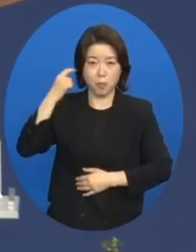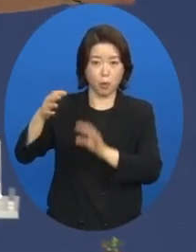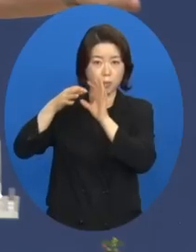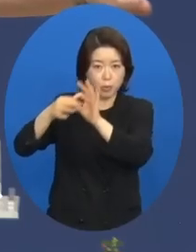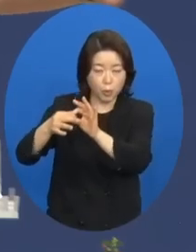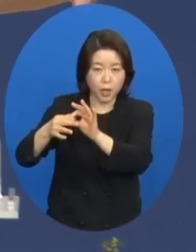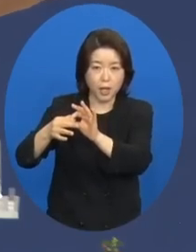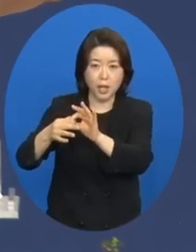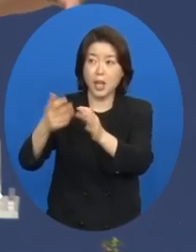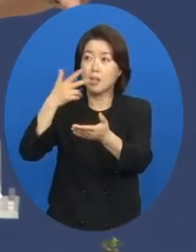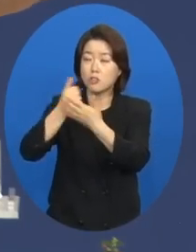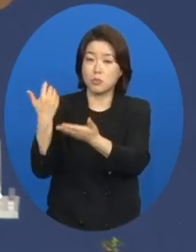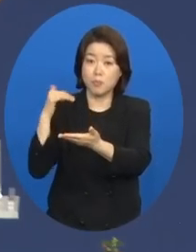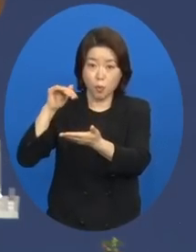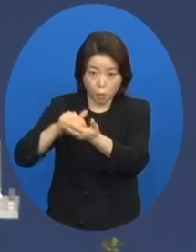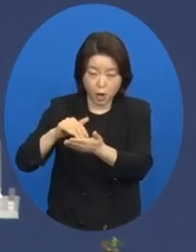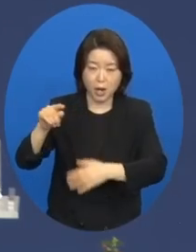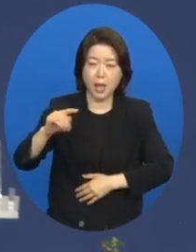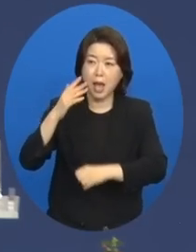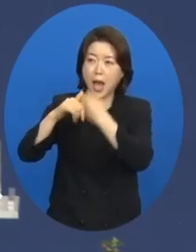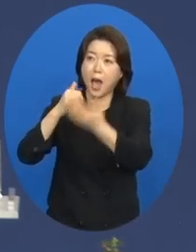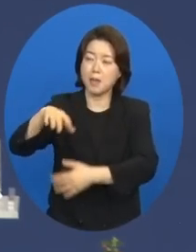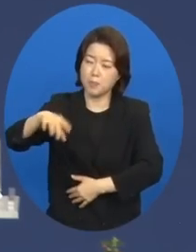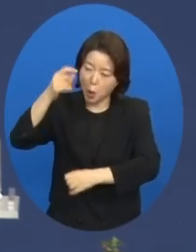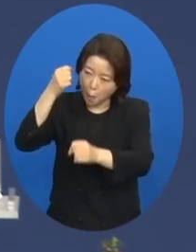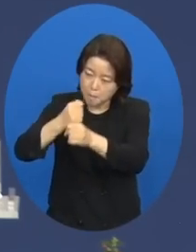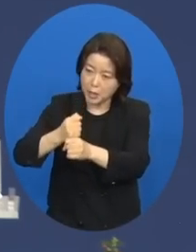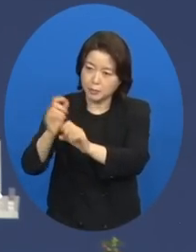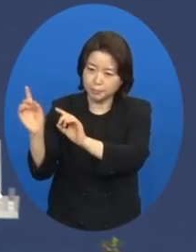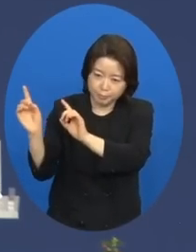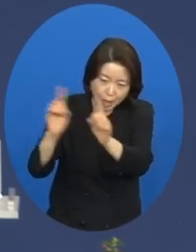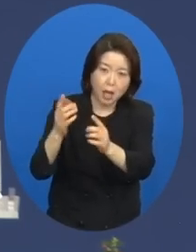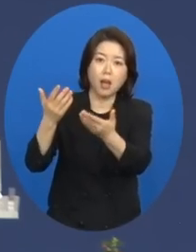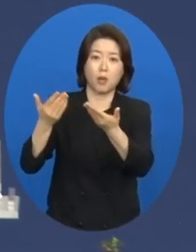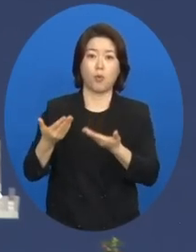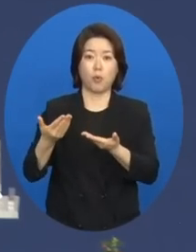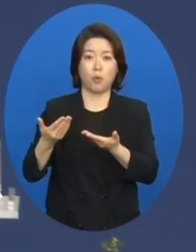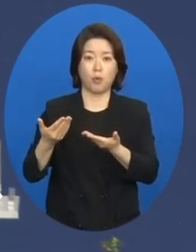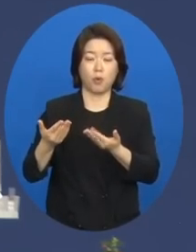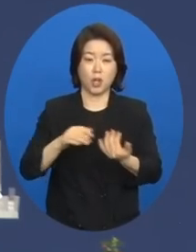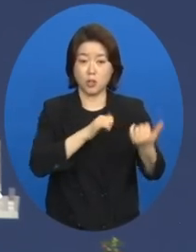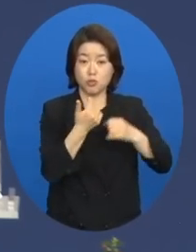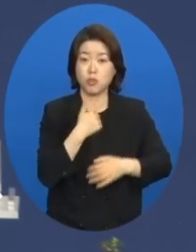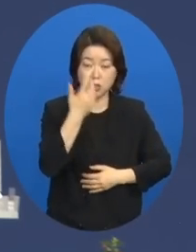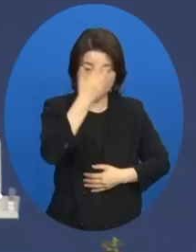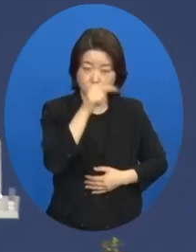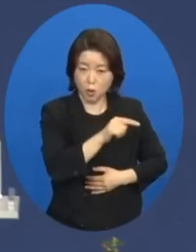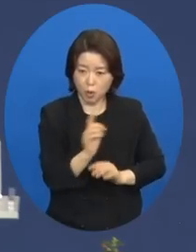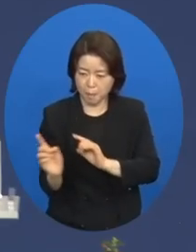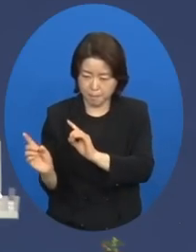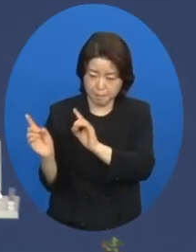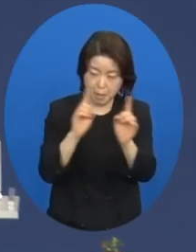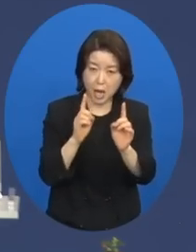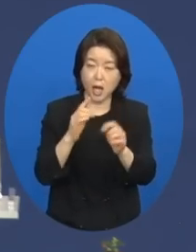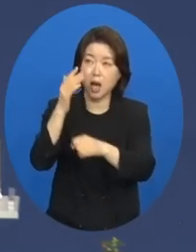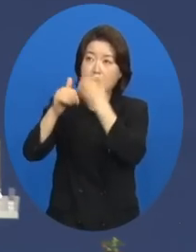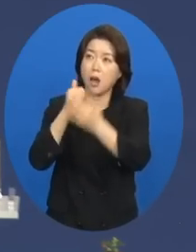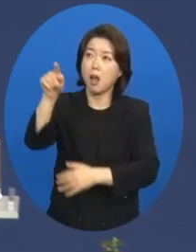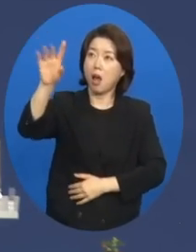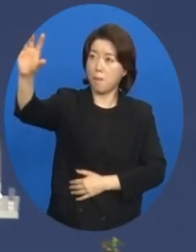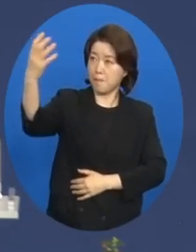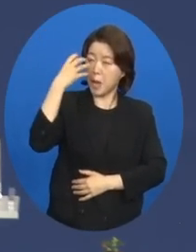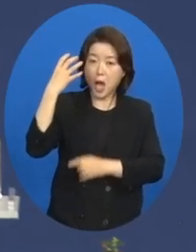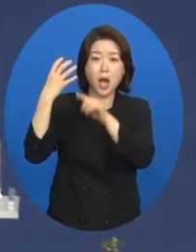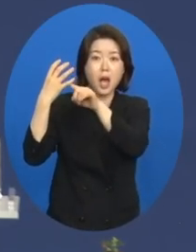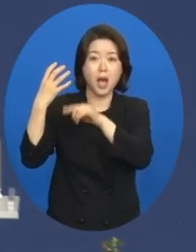주님이 원래 하나님이 창조하셨던 원형을 회복하사 우리의 죽었던 영혼을 살리시고 그래서 하나님을 쏙 빼다